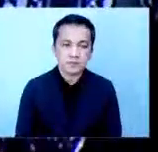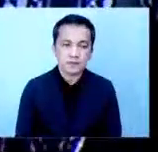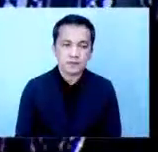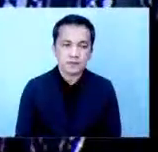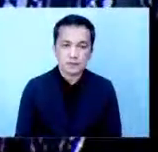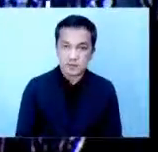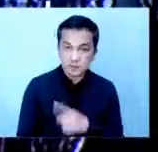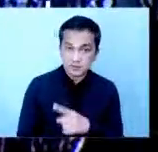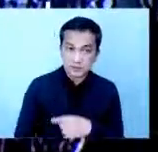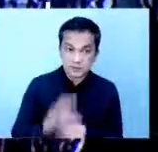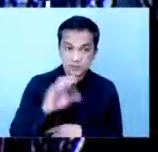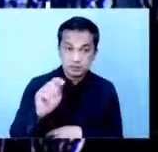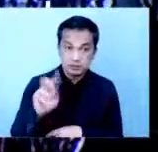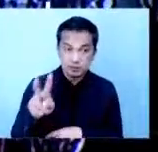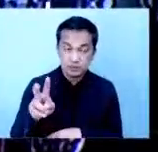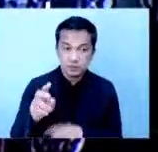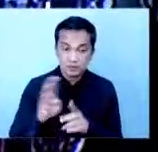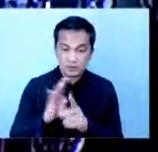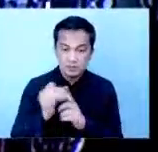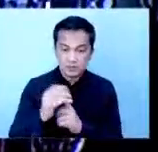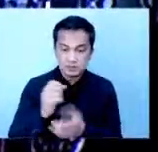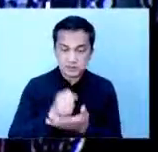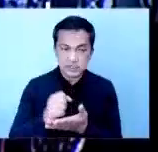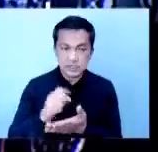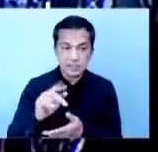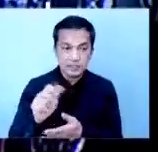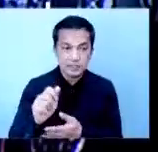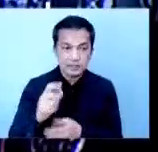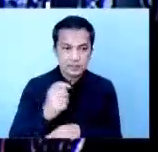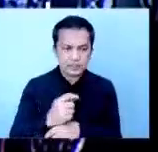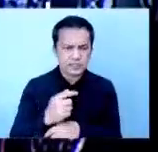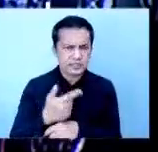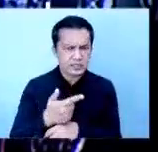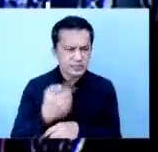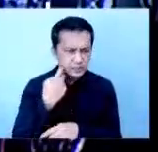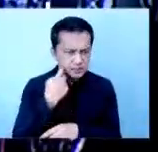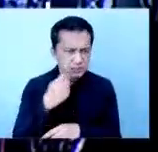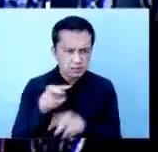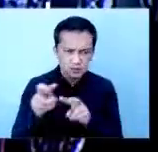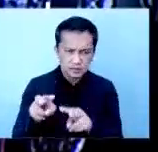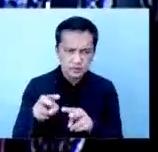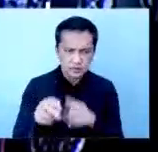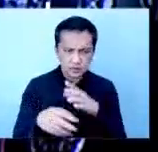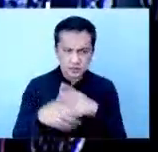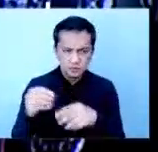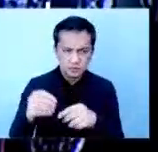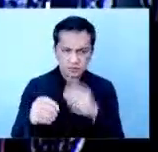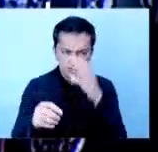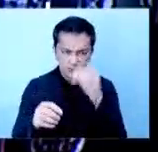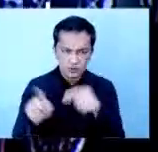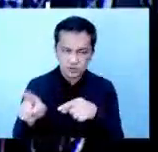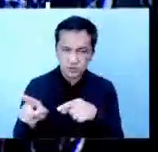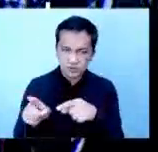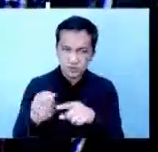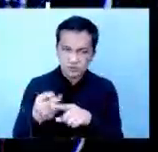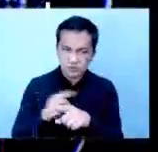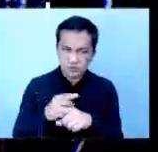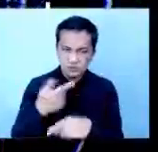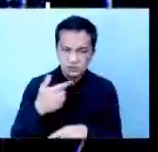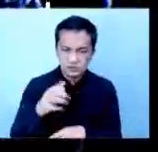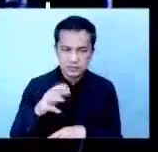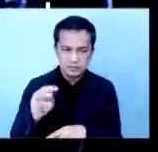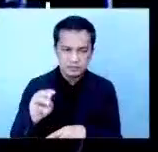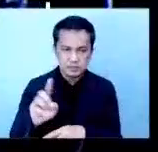Sakuha ng CCTV sa Barangay Santa Ana sa Taguig City kanina. Makikita ang paglabas ng lalaking ito mula sa isang gym. Ang